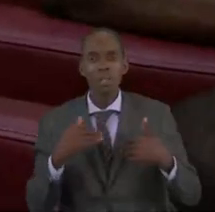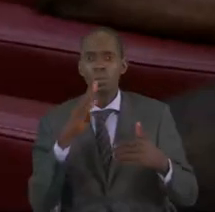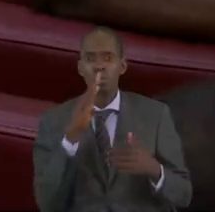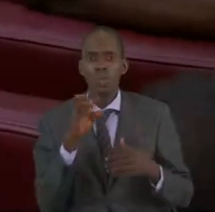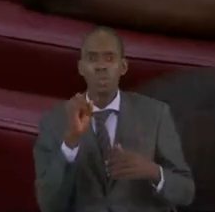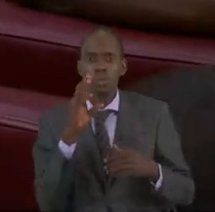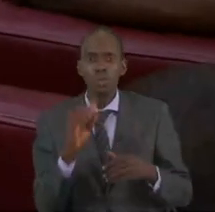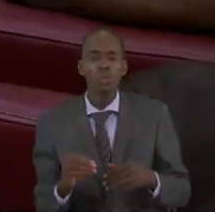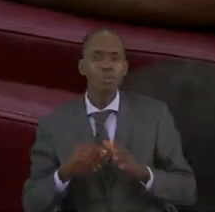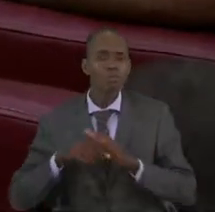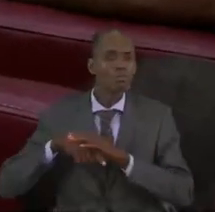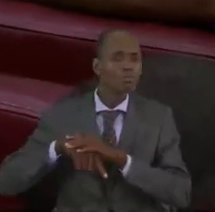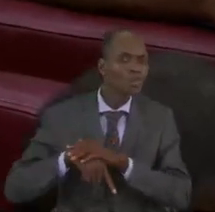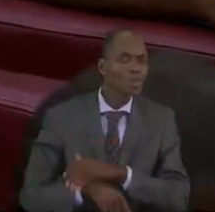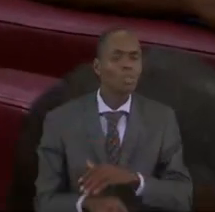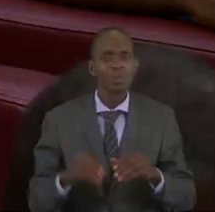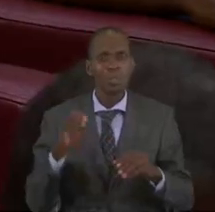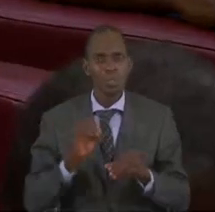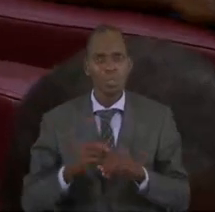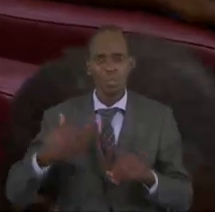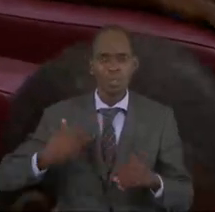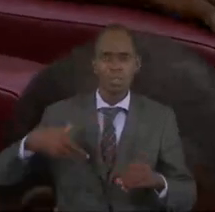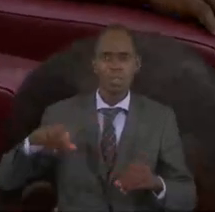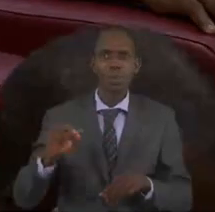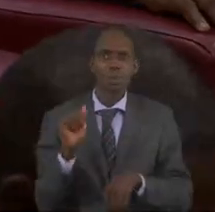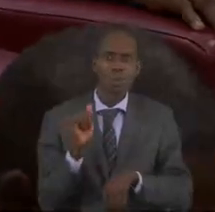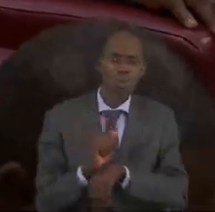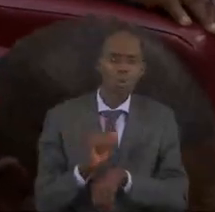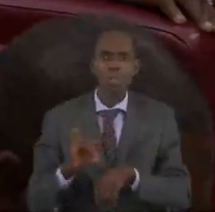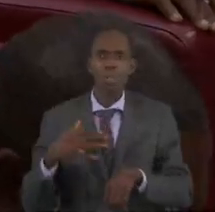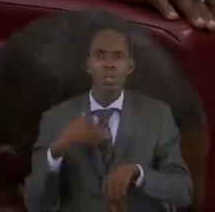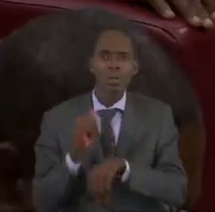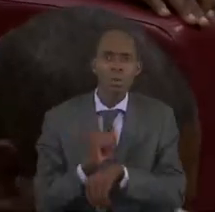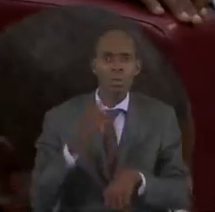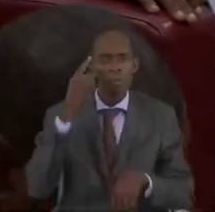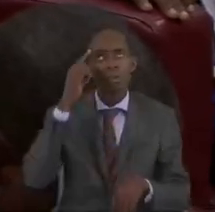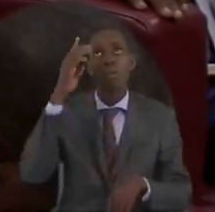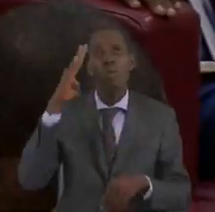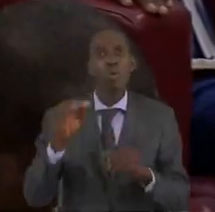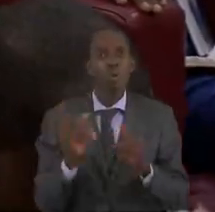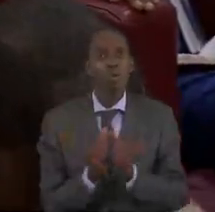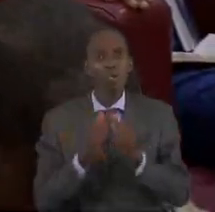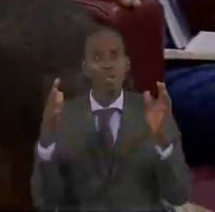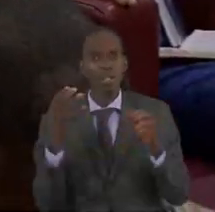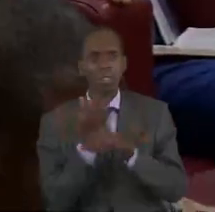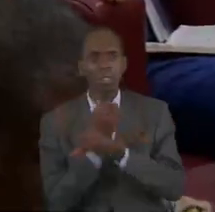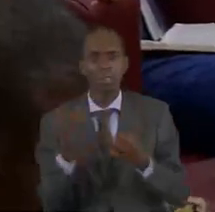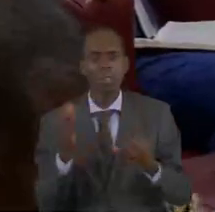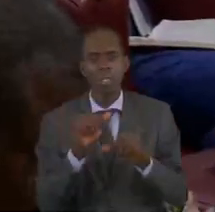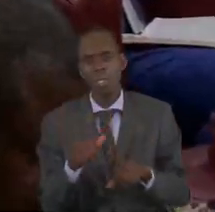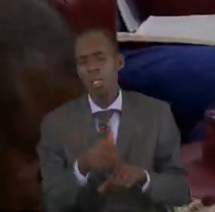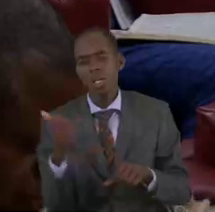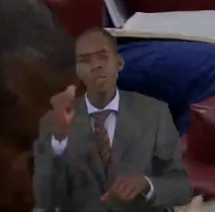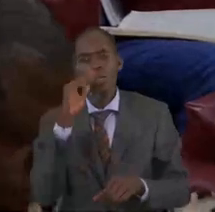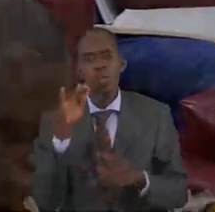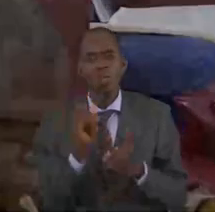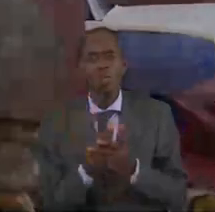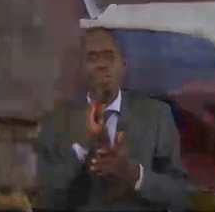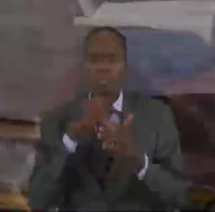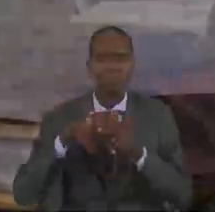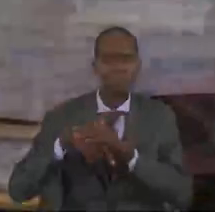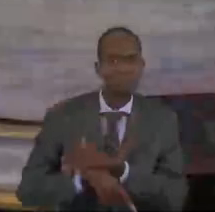qui s'est vendu profondément dans la religion, qui travaille pour Dieu sans le salut,